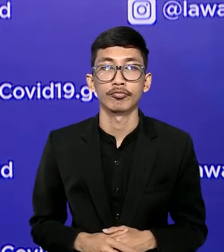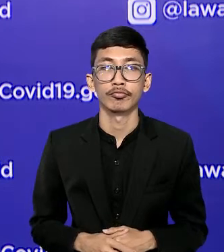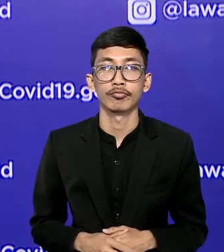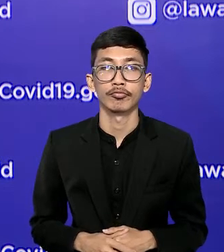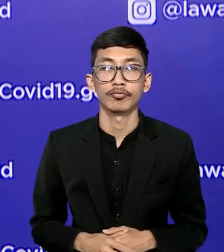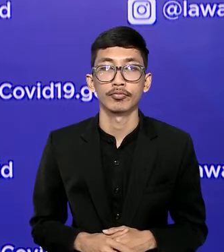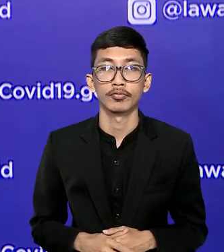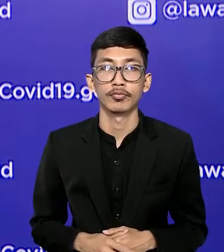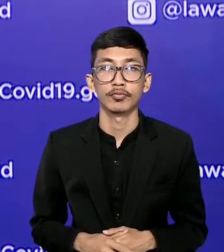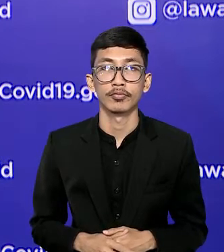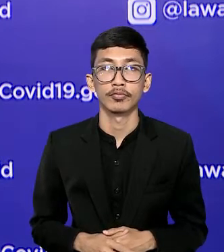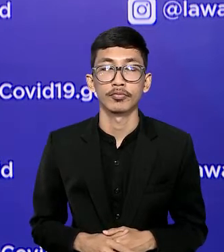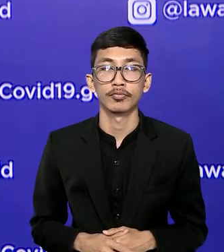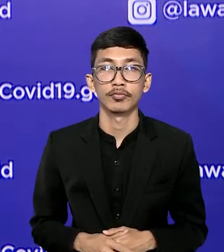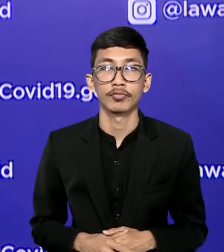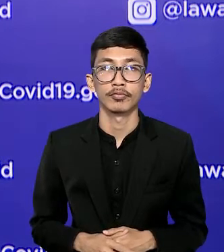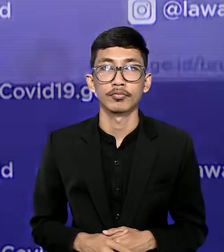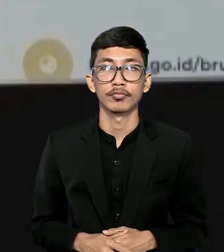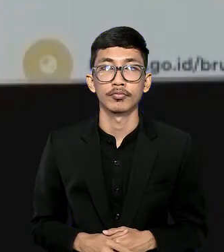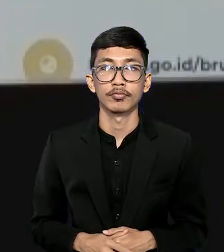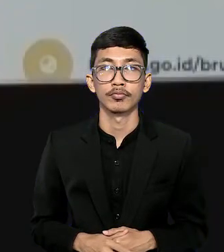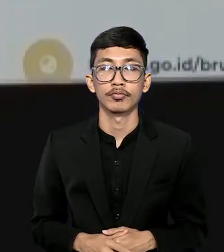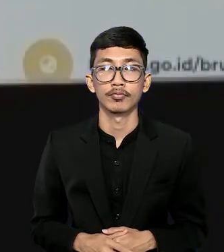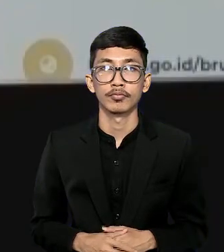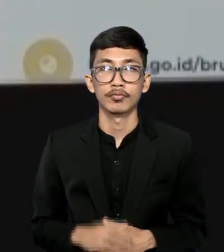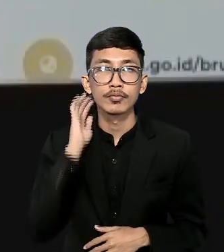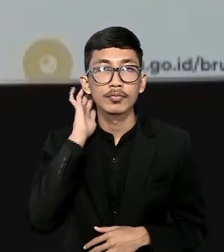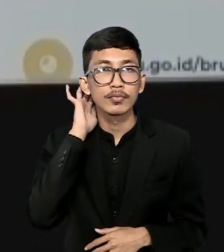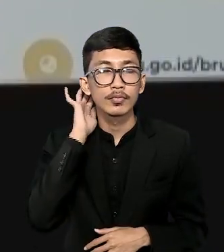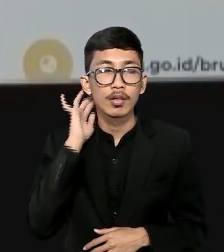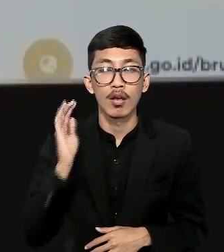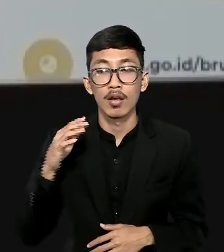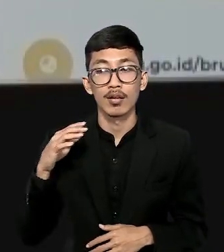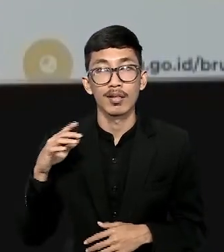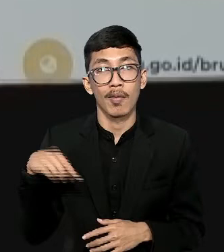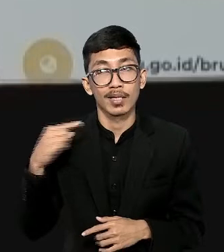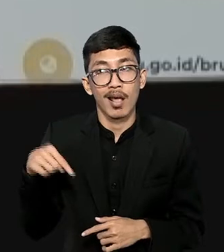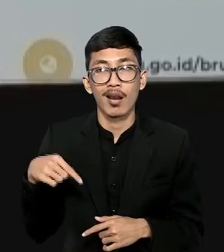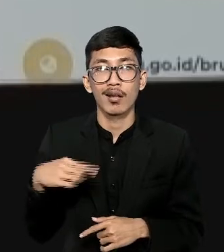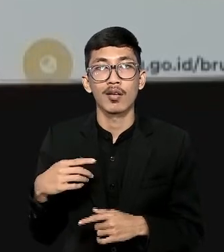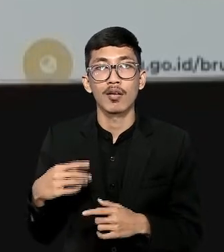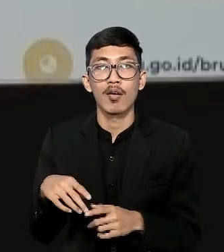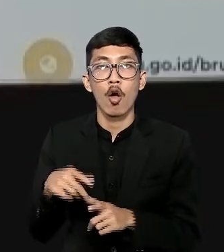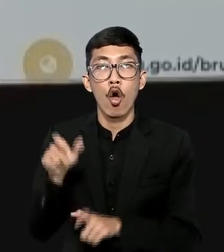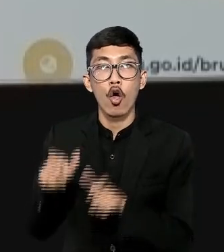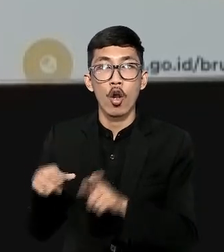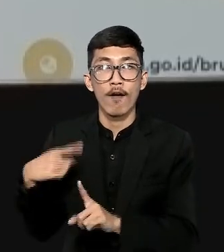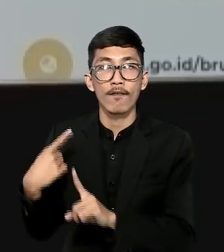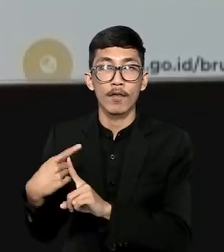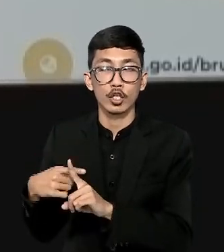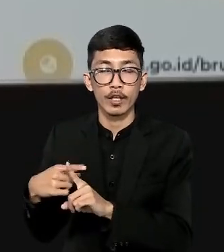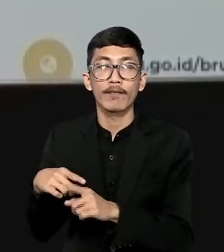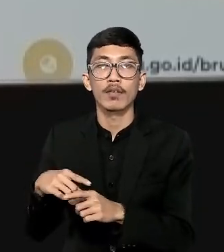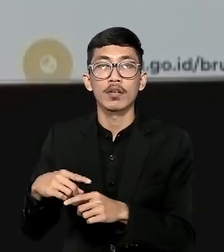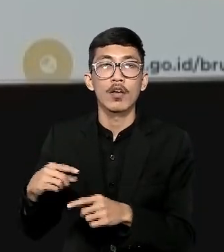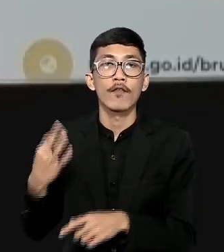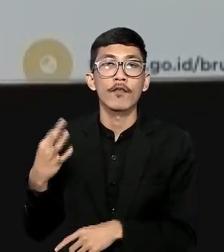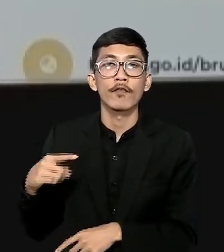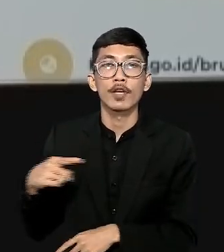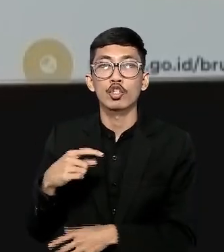sampai sekarang umumnya akan korbannya itu semuanya rata-rata masih varian Deltamas tapi pernah yang dilakukan sekarang